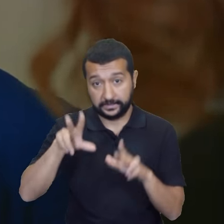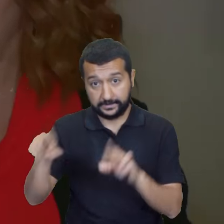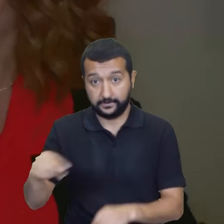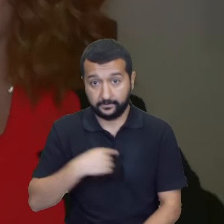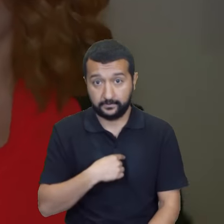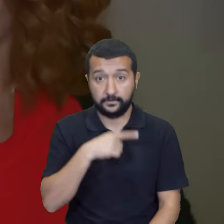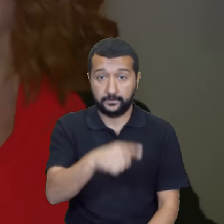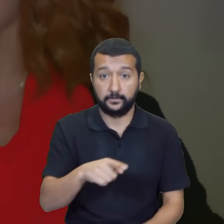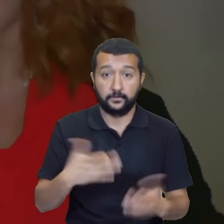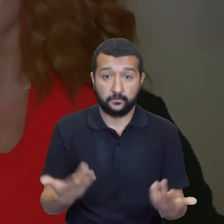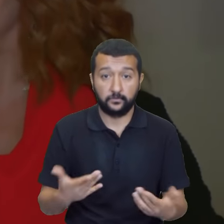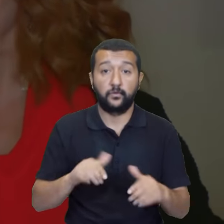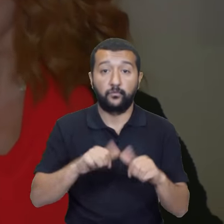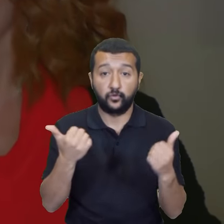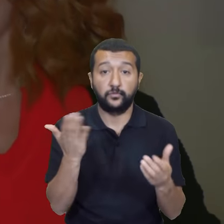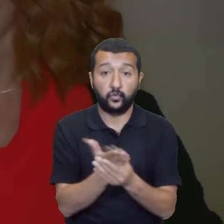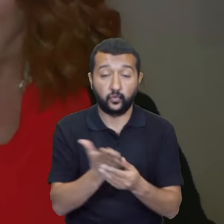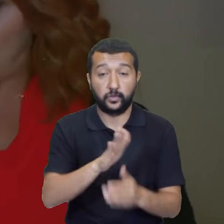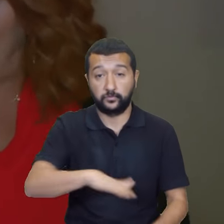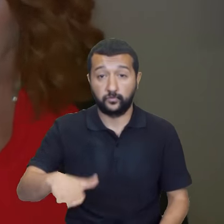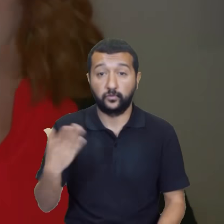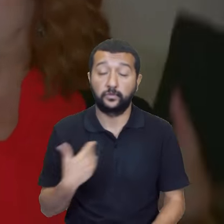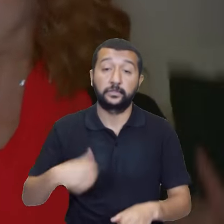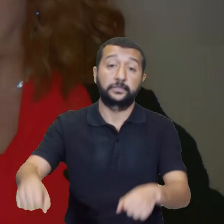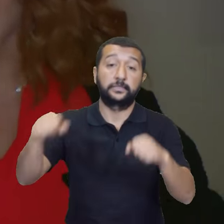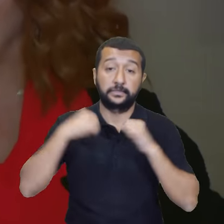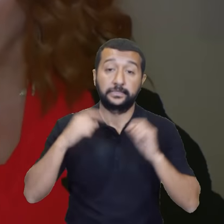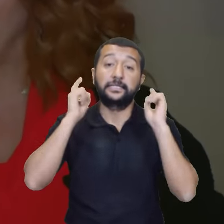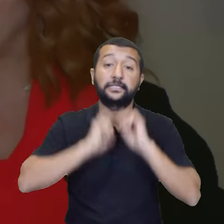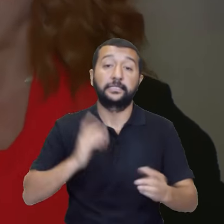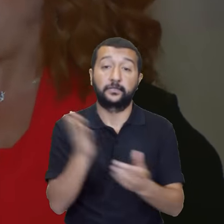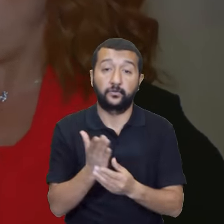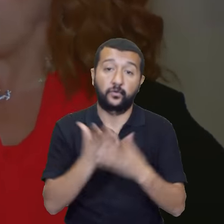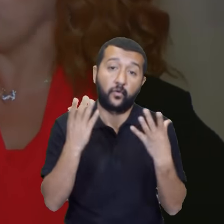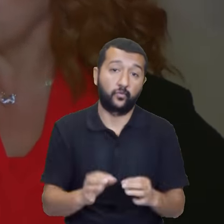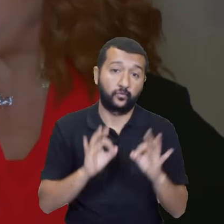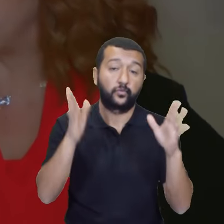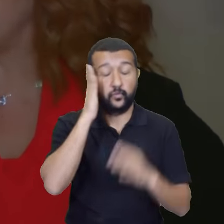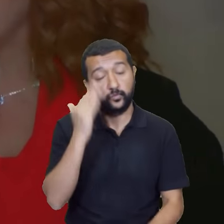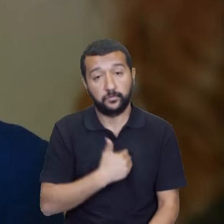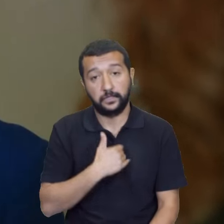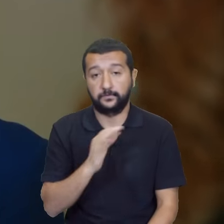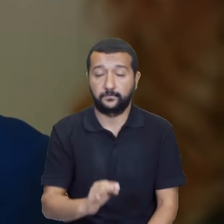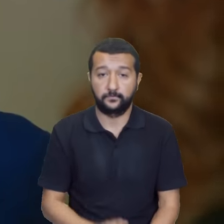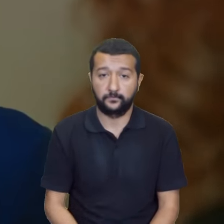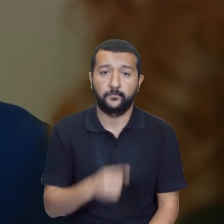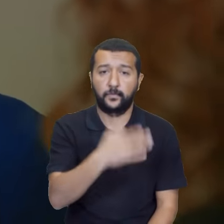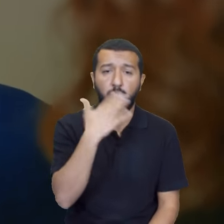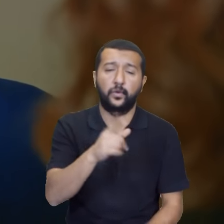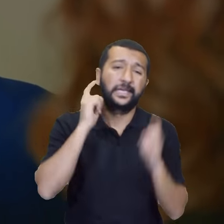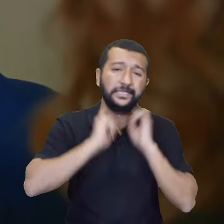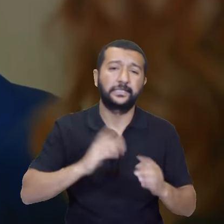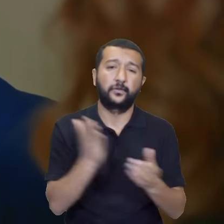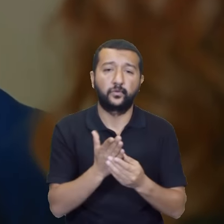mı yatacağım? Altıma da boşanma dosyalarını sererim. Üstüme de icra dosyalarını örterim. Oh, uyurum ben. Yok,